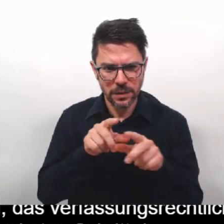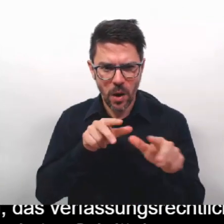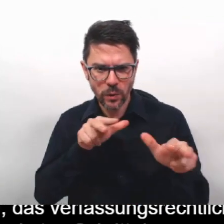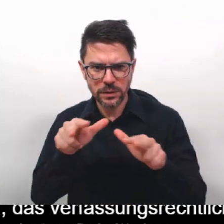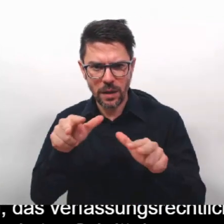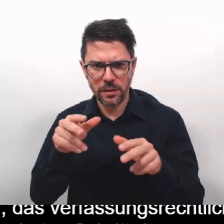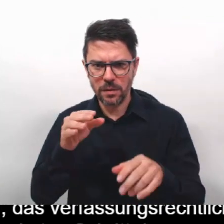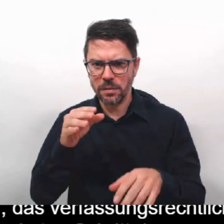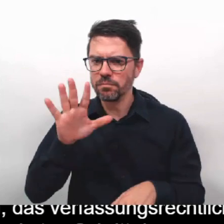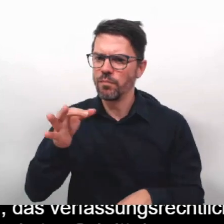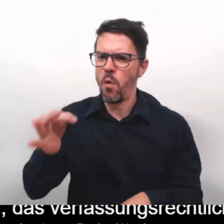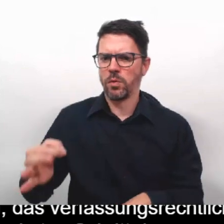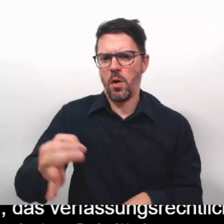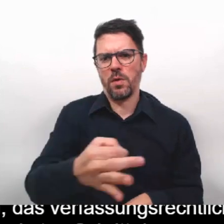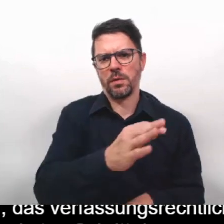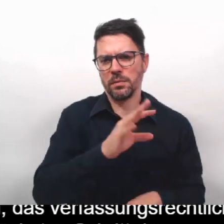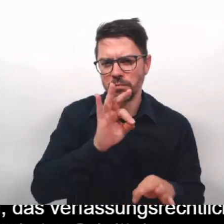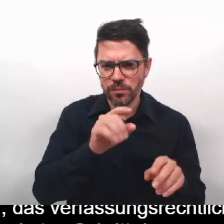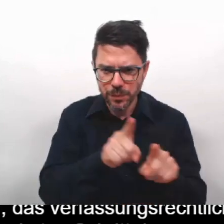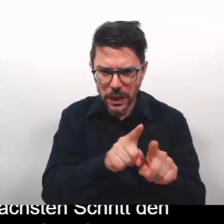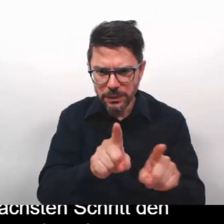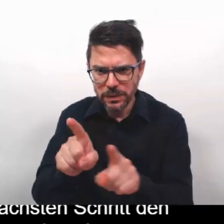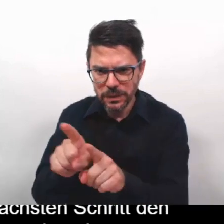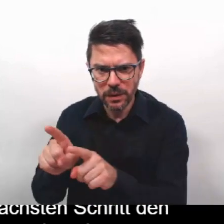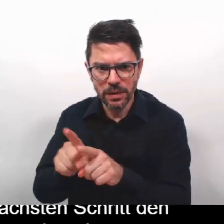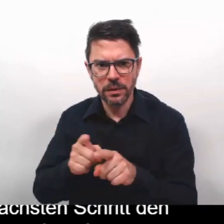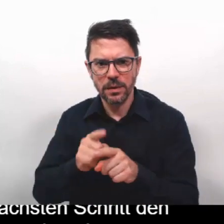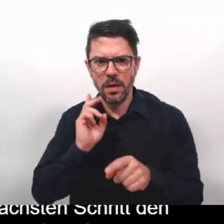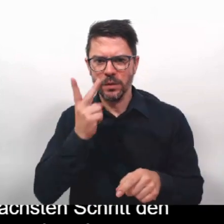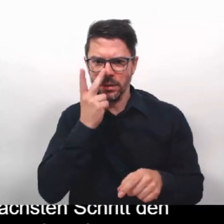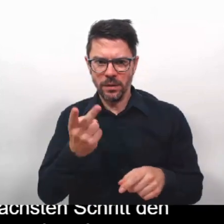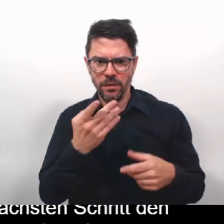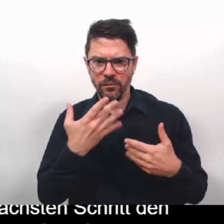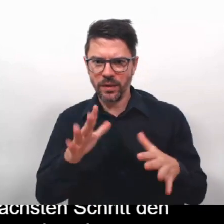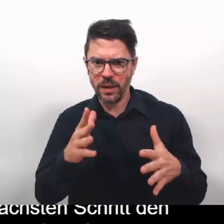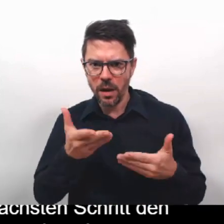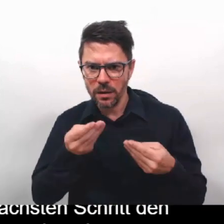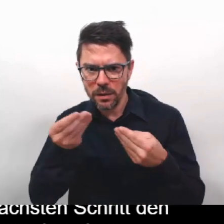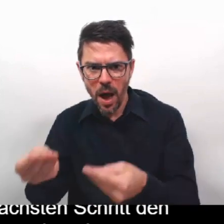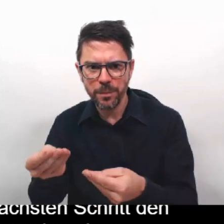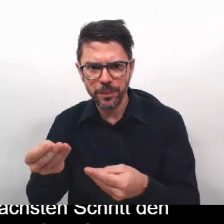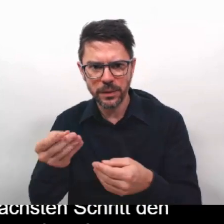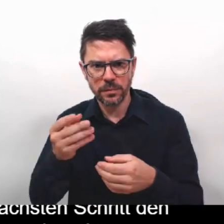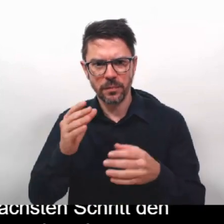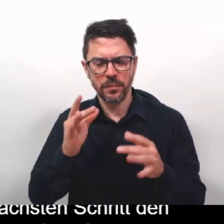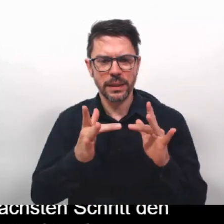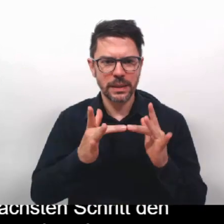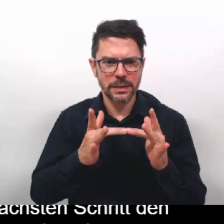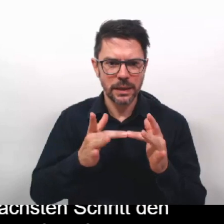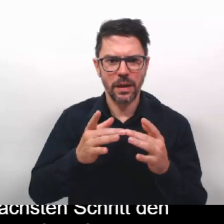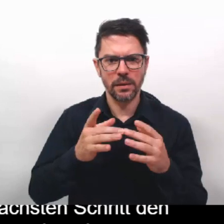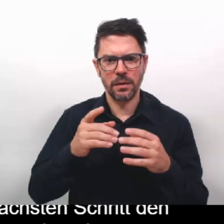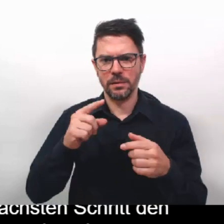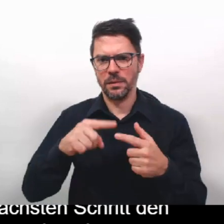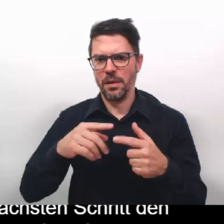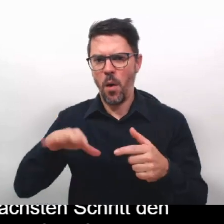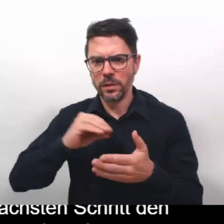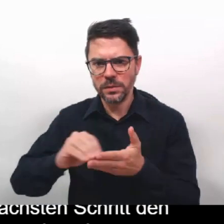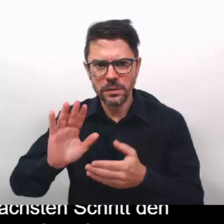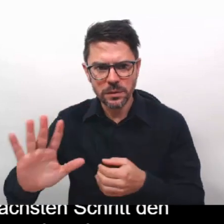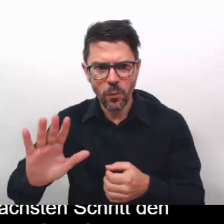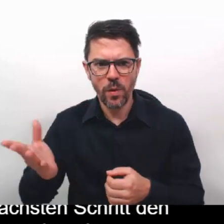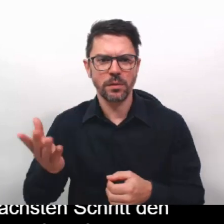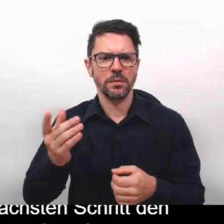Keine verfasste Studierendenschaft, keine eigene Rechtspersönlichkeit, kein allgemeinpolitisches Mandat. Aber ein